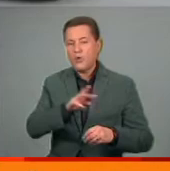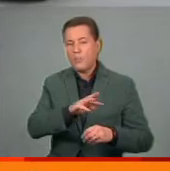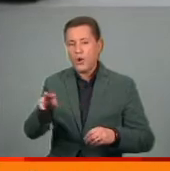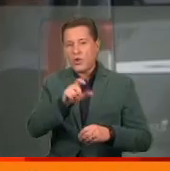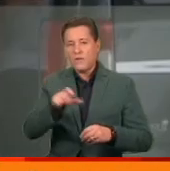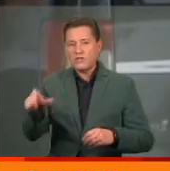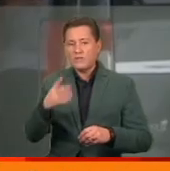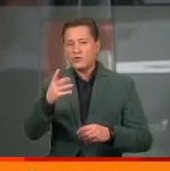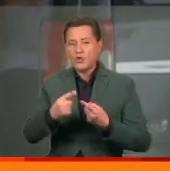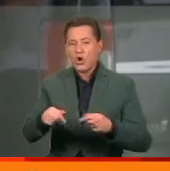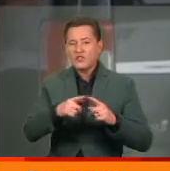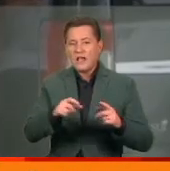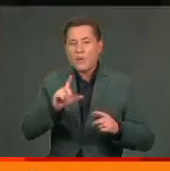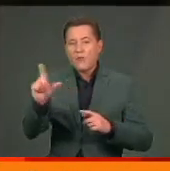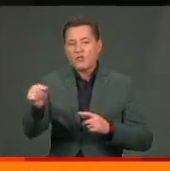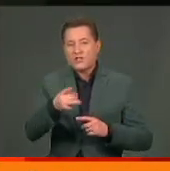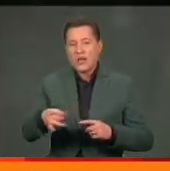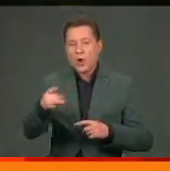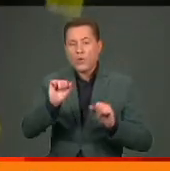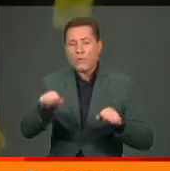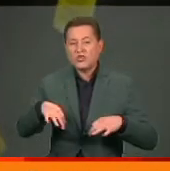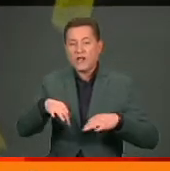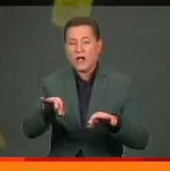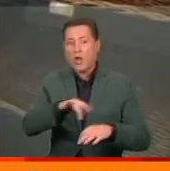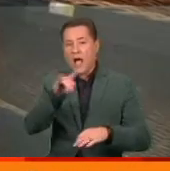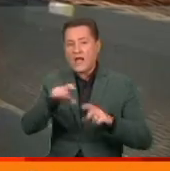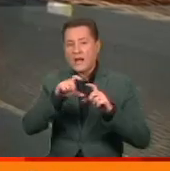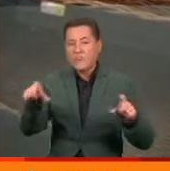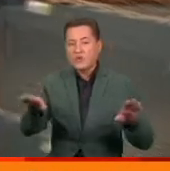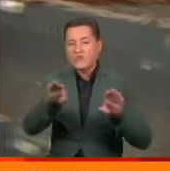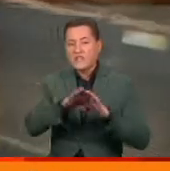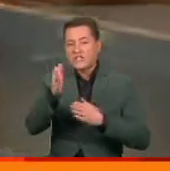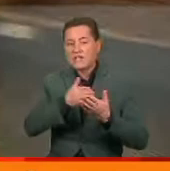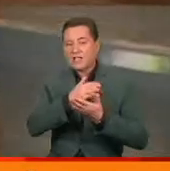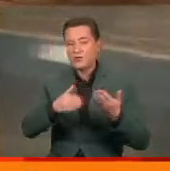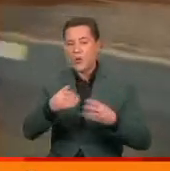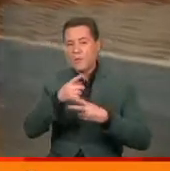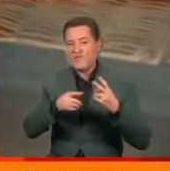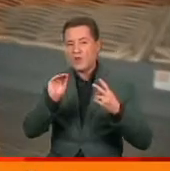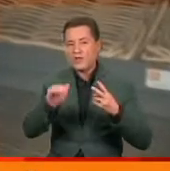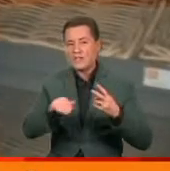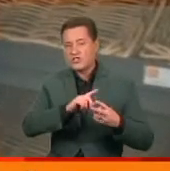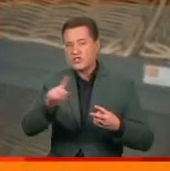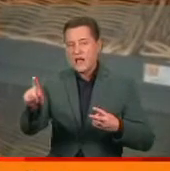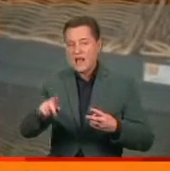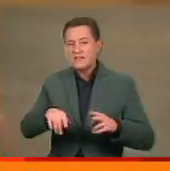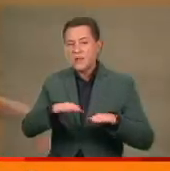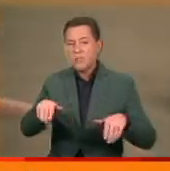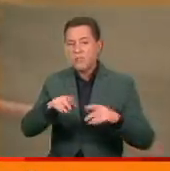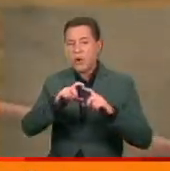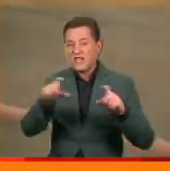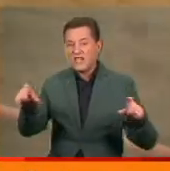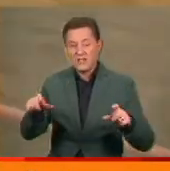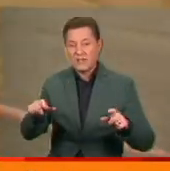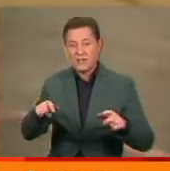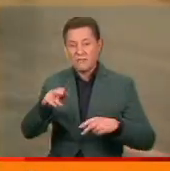Утім, полишити регіон можна лише на колесах. Аеропорти зачинено, скасовано понад 1500 рейсів. Полички продуктових і